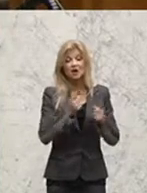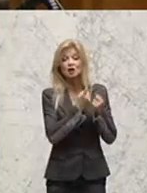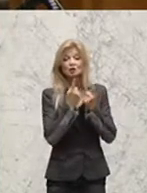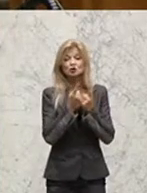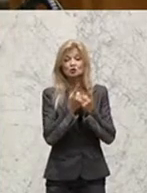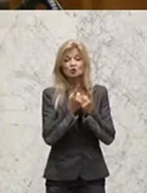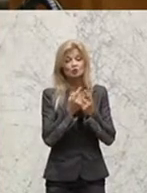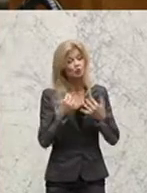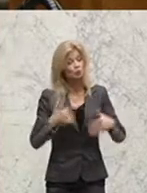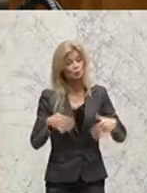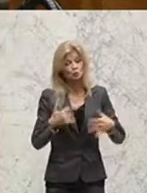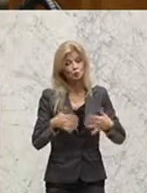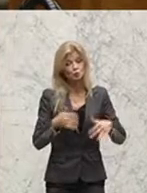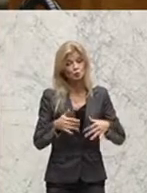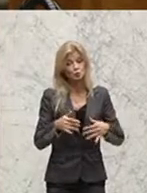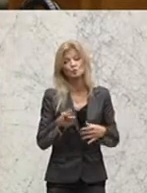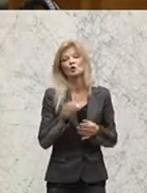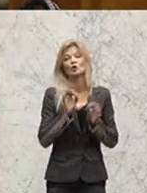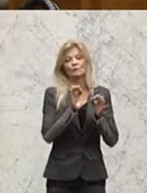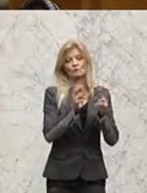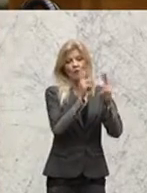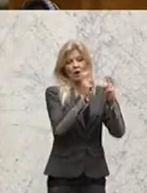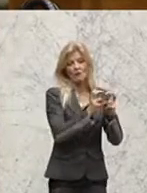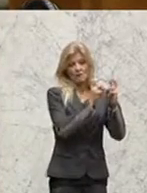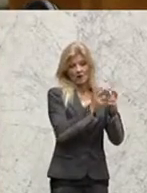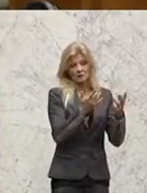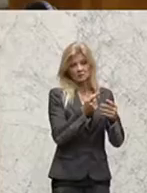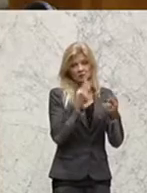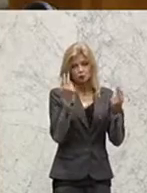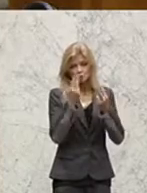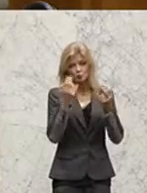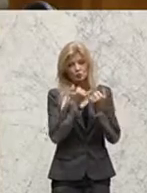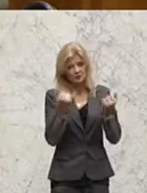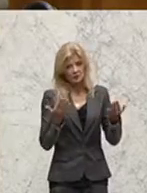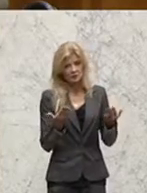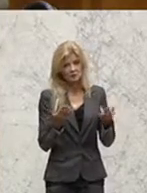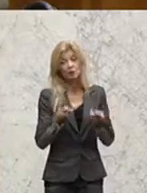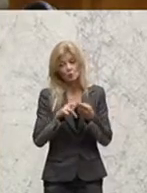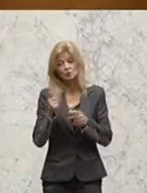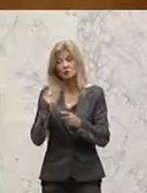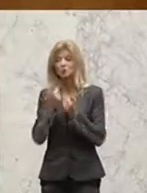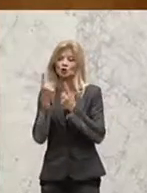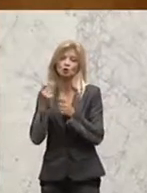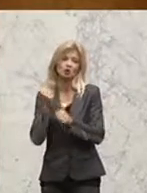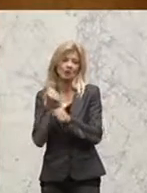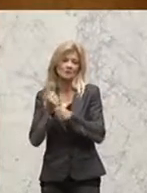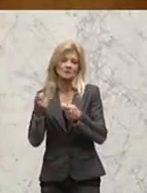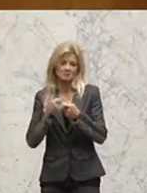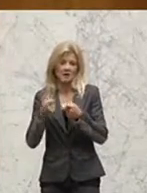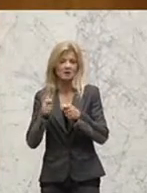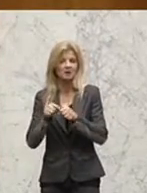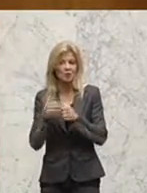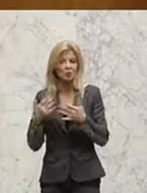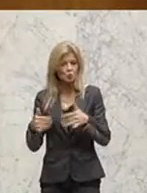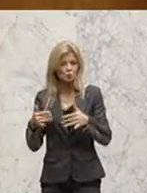Situation, was die Quartiersuche betrifft, als auch die Situation am Arbeitsmarkt. Wie